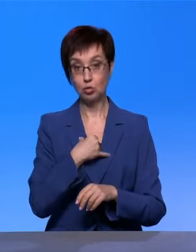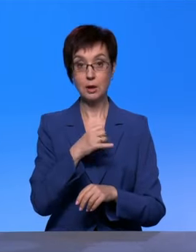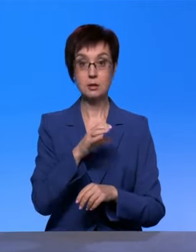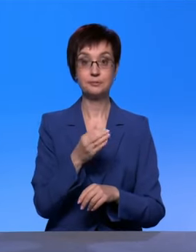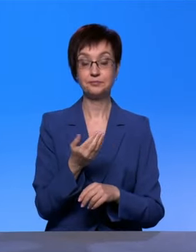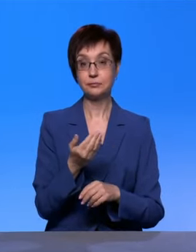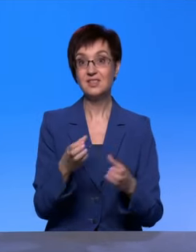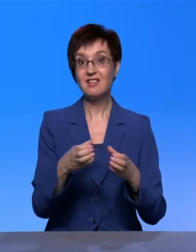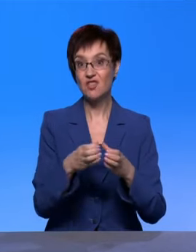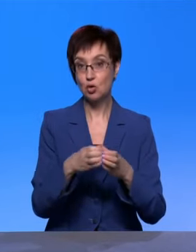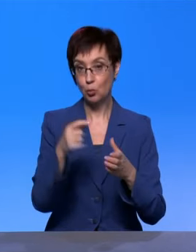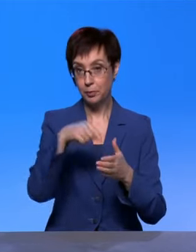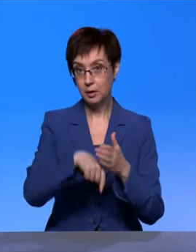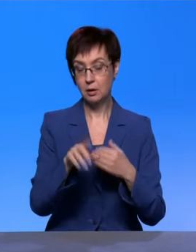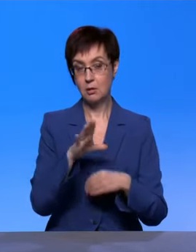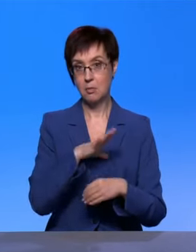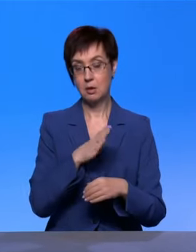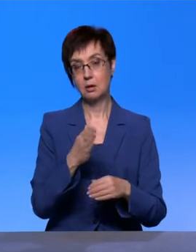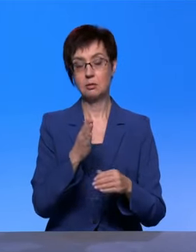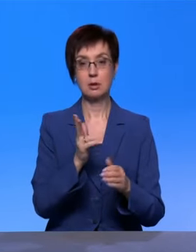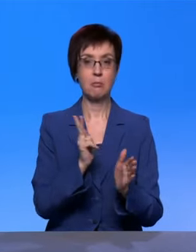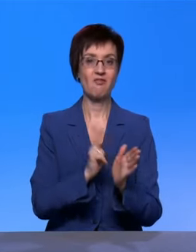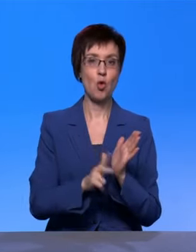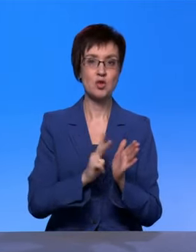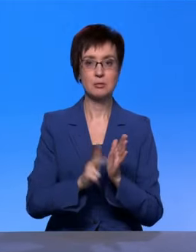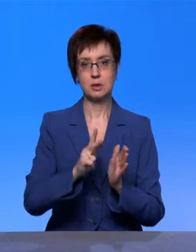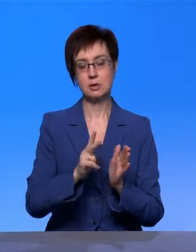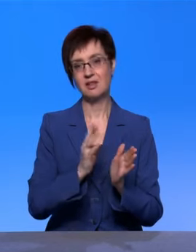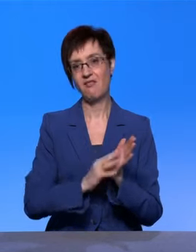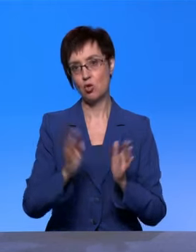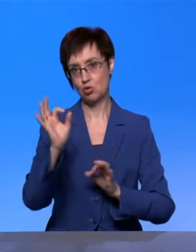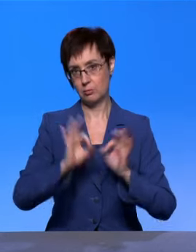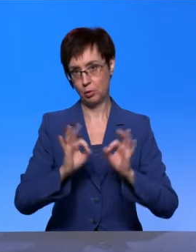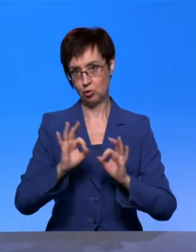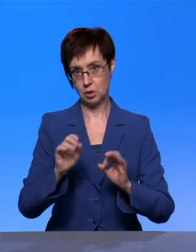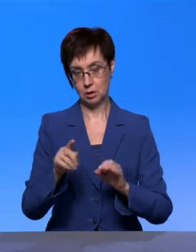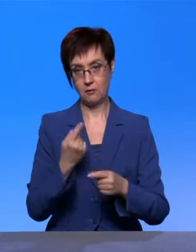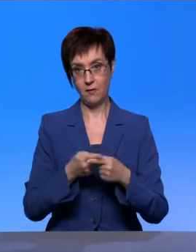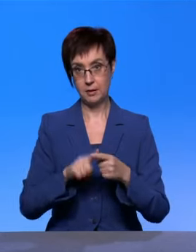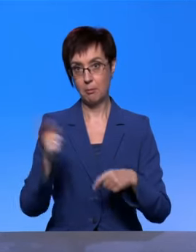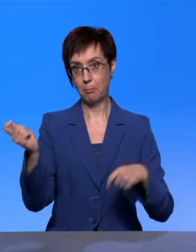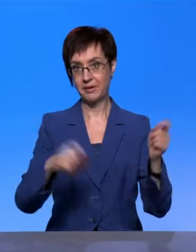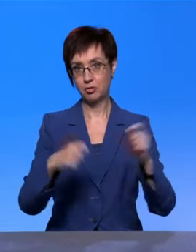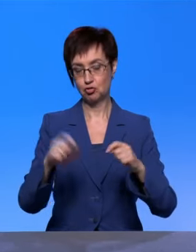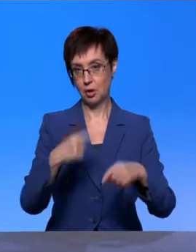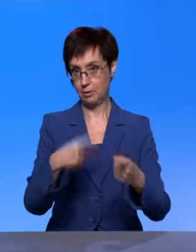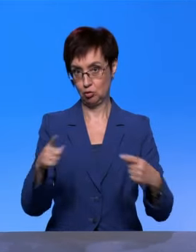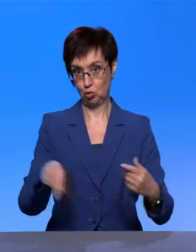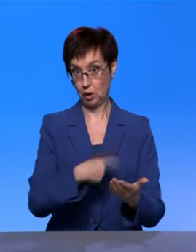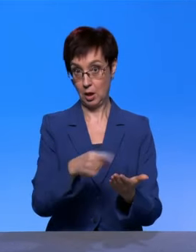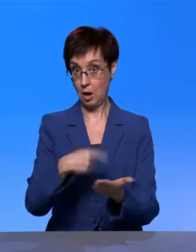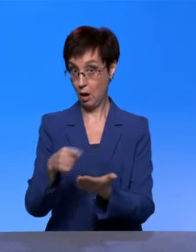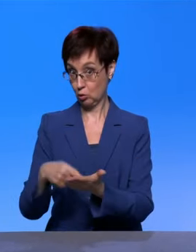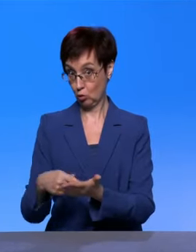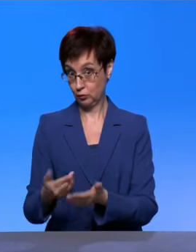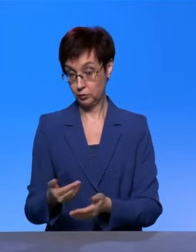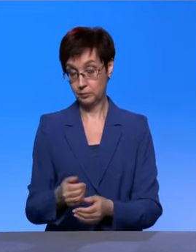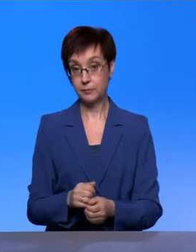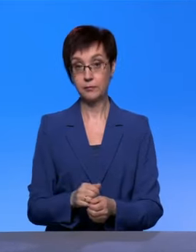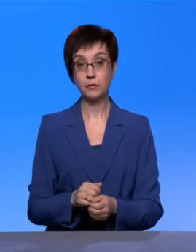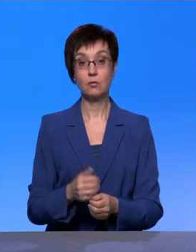Доступность не только этим мерится, сколько там и как. А вот что ЕГЭ сделала, она, конечно, я тоже рассчитывал, что наша